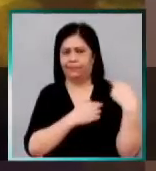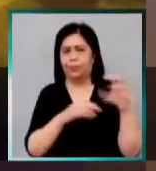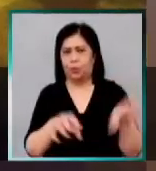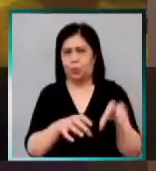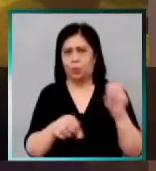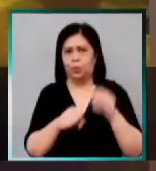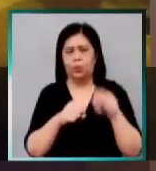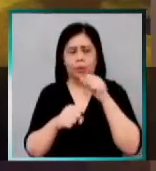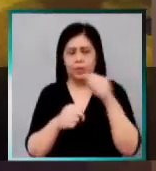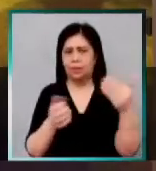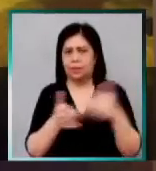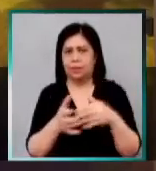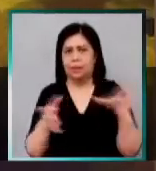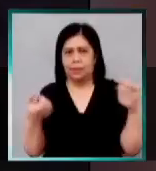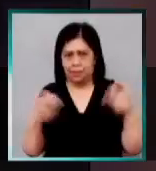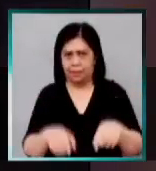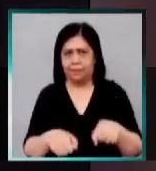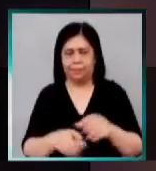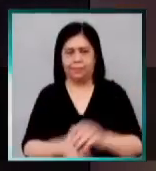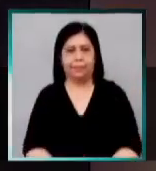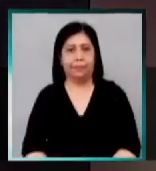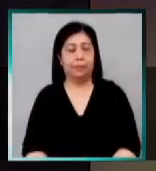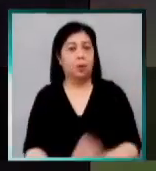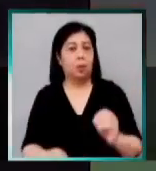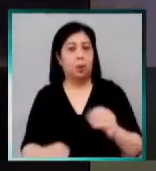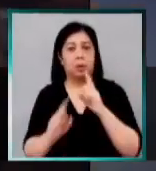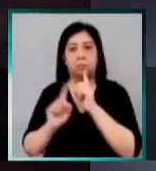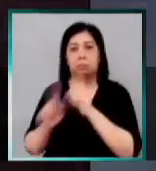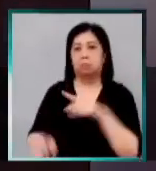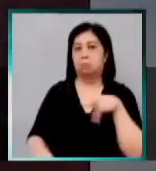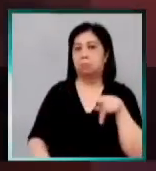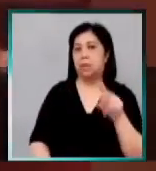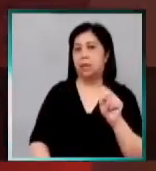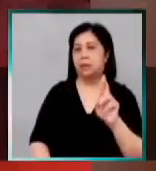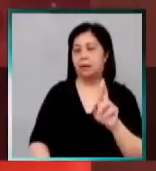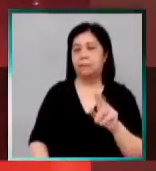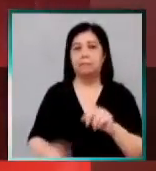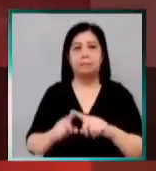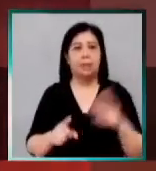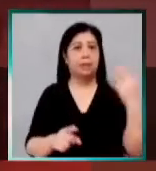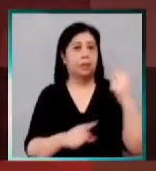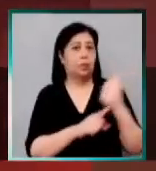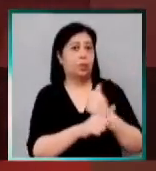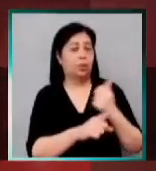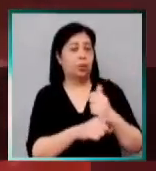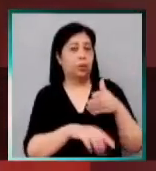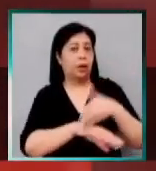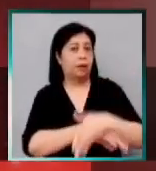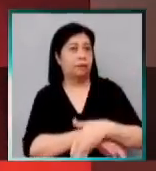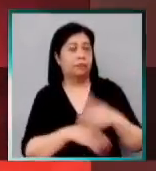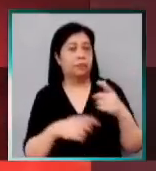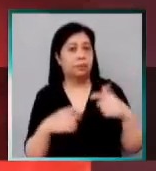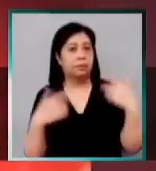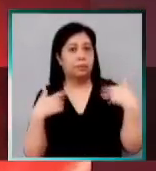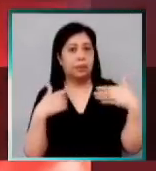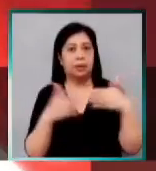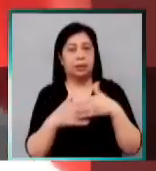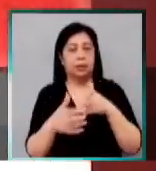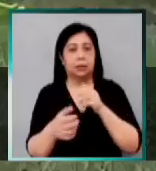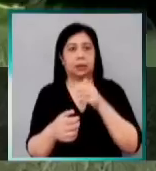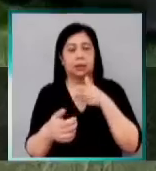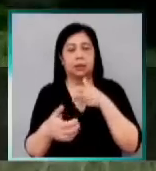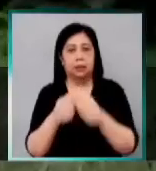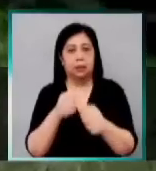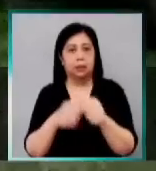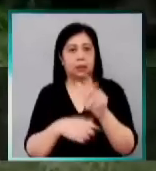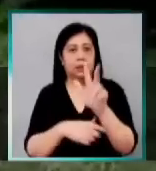maulit ang nangyari. Wala pang pahayag ang PNR. Pero nitong Agosto, matapos may masagasaang 3 teenager